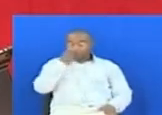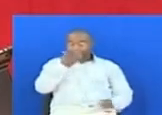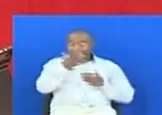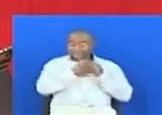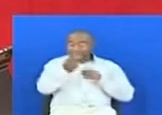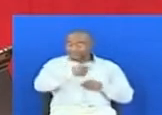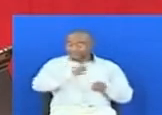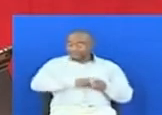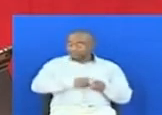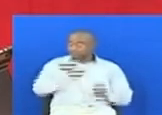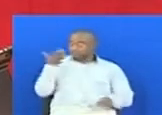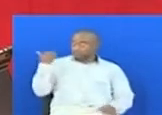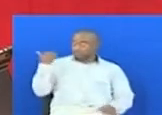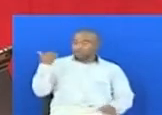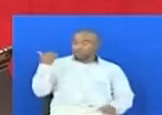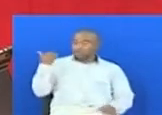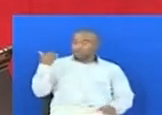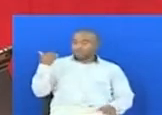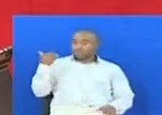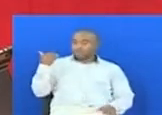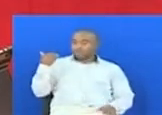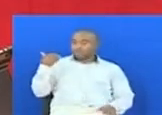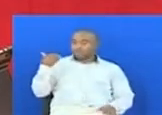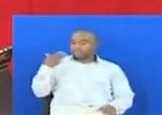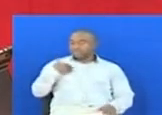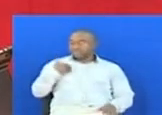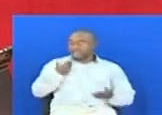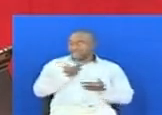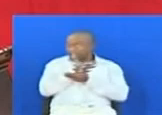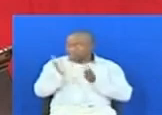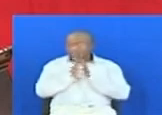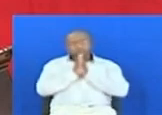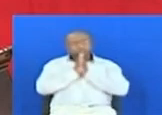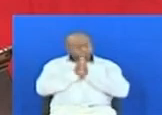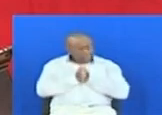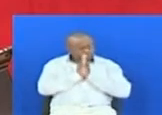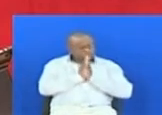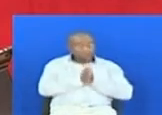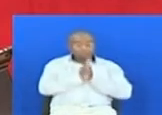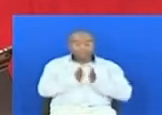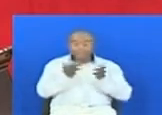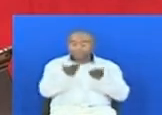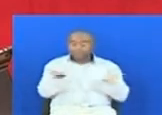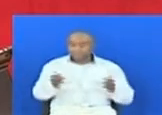siku za nyuma, tulikuwa hatusali ipasavyo.